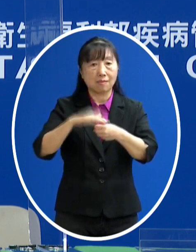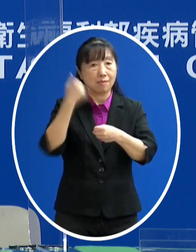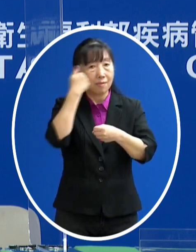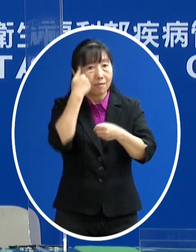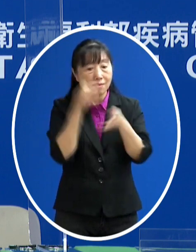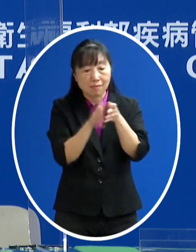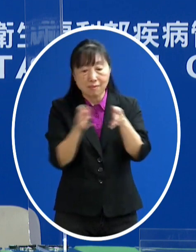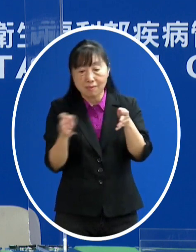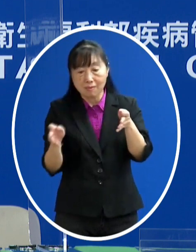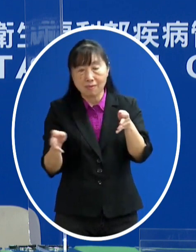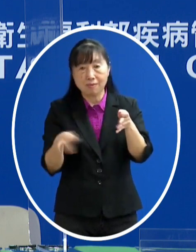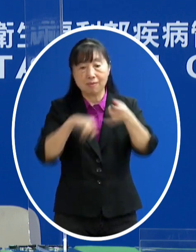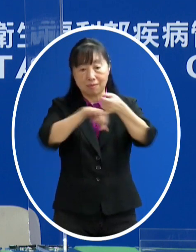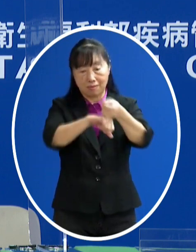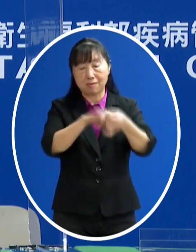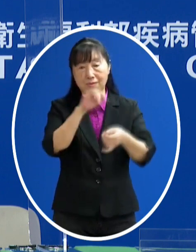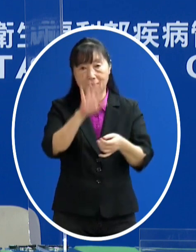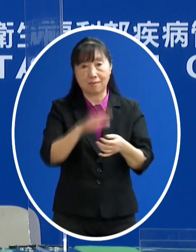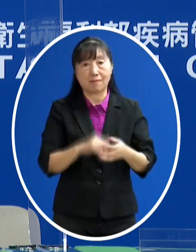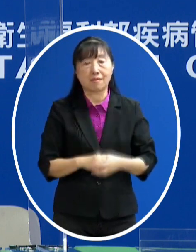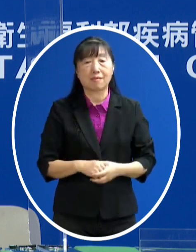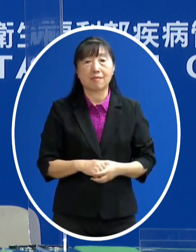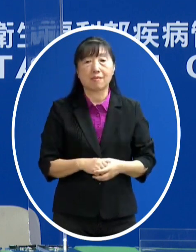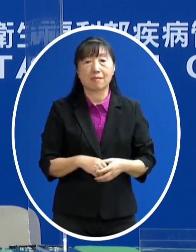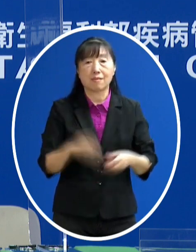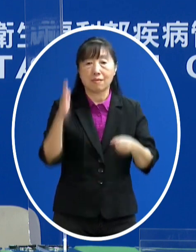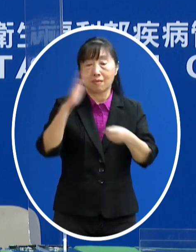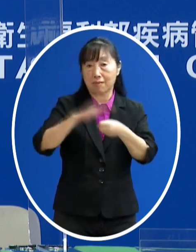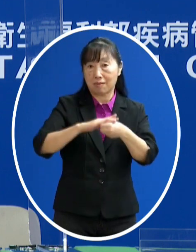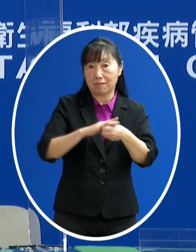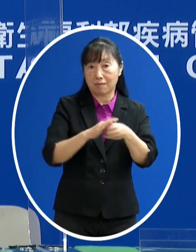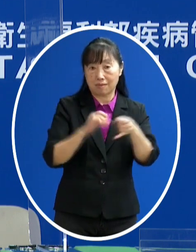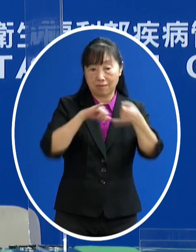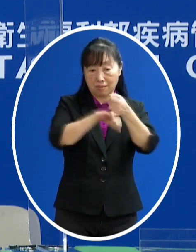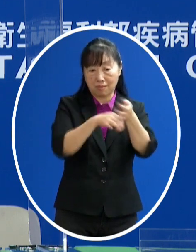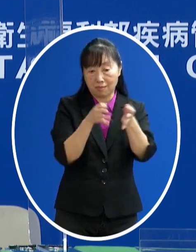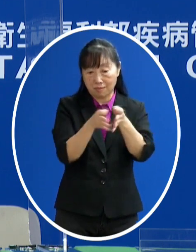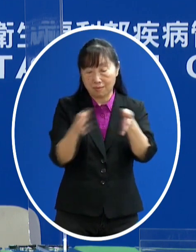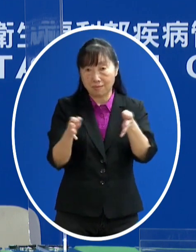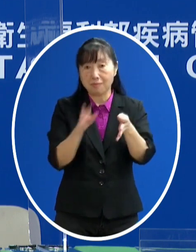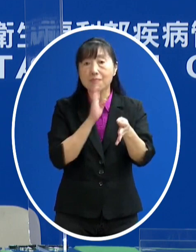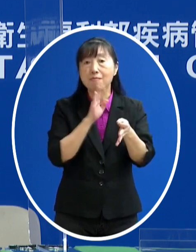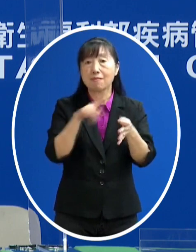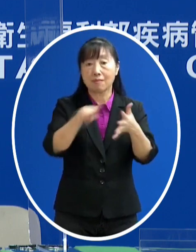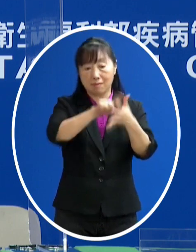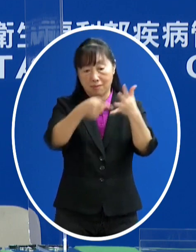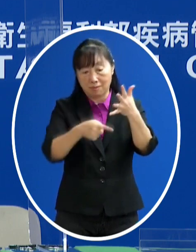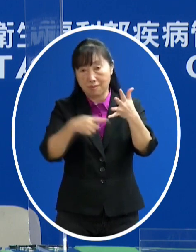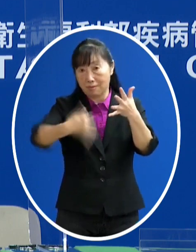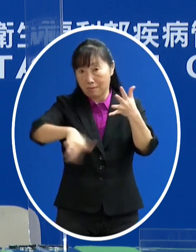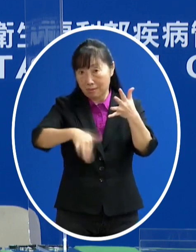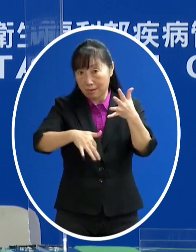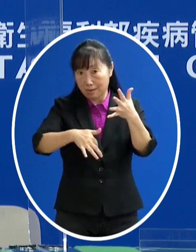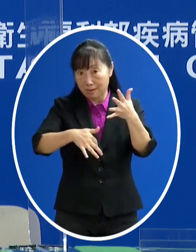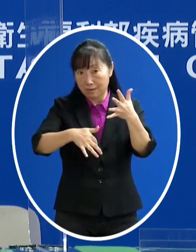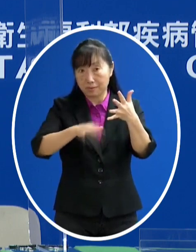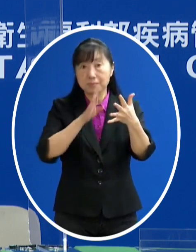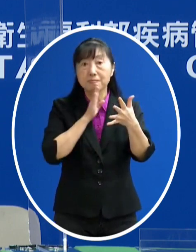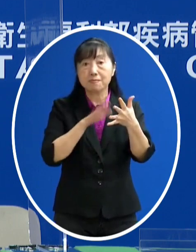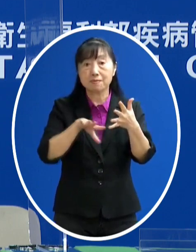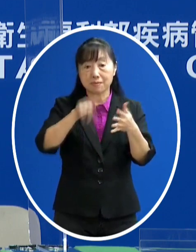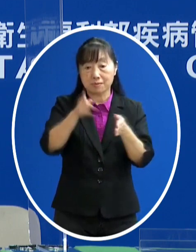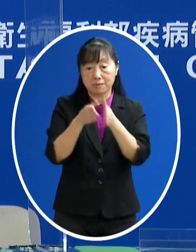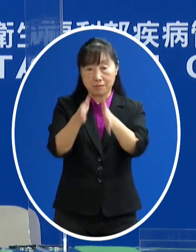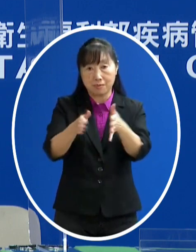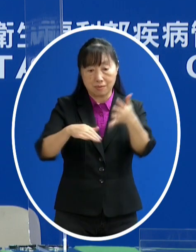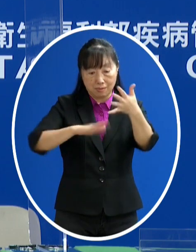记，那候补的名单可以建立几个齁，第一个是尚未开放，先针对尚未